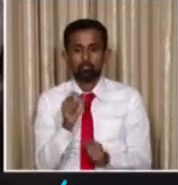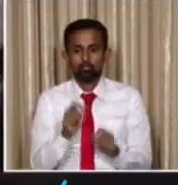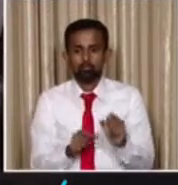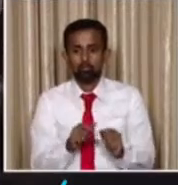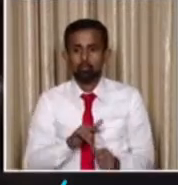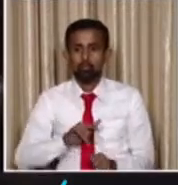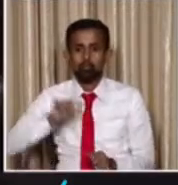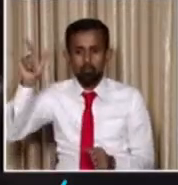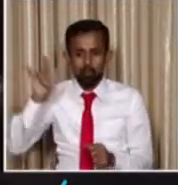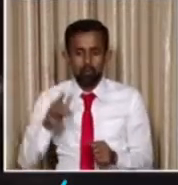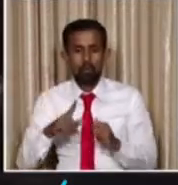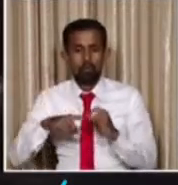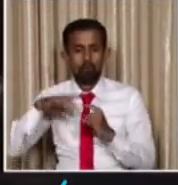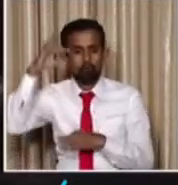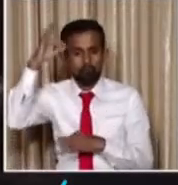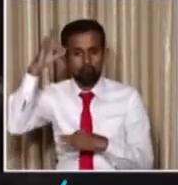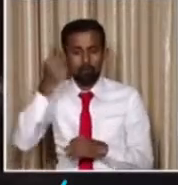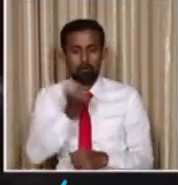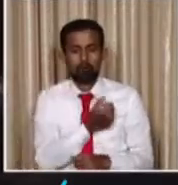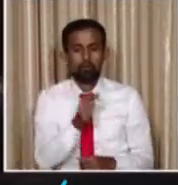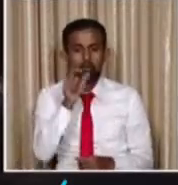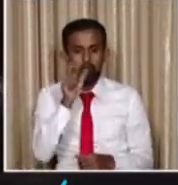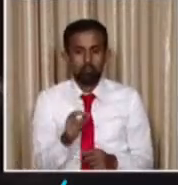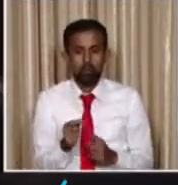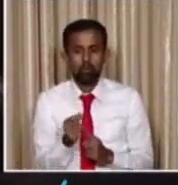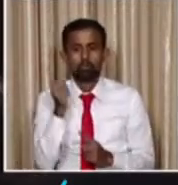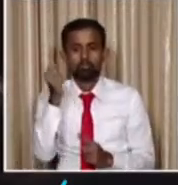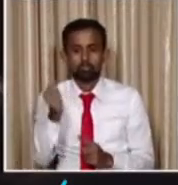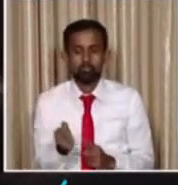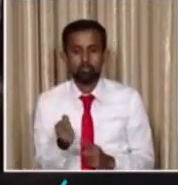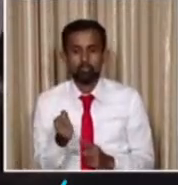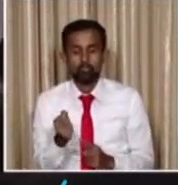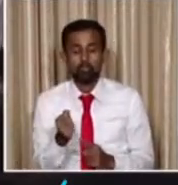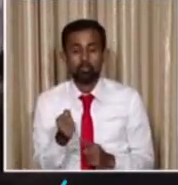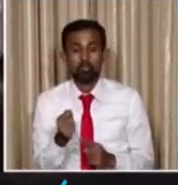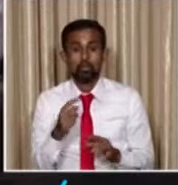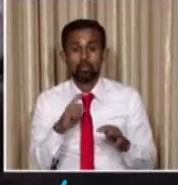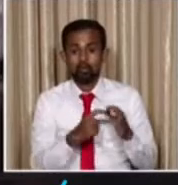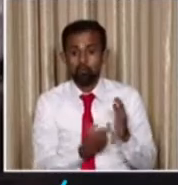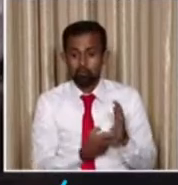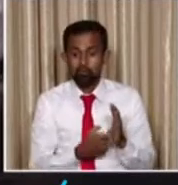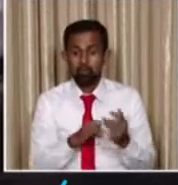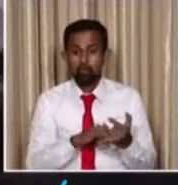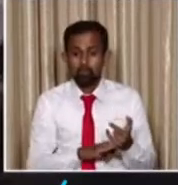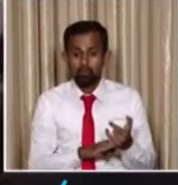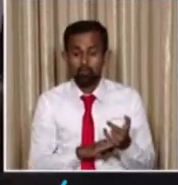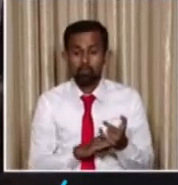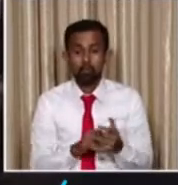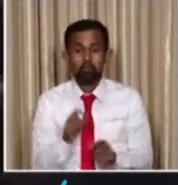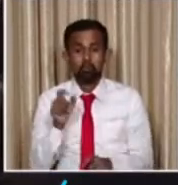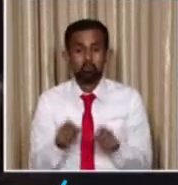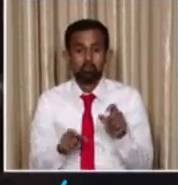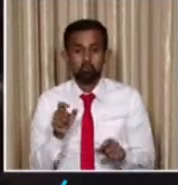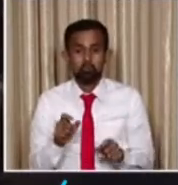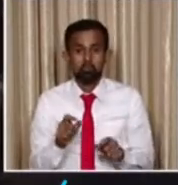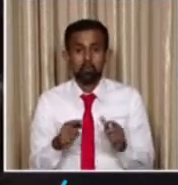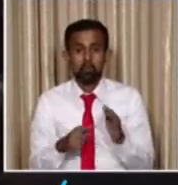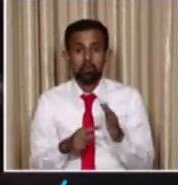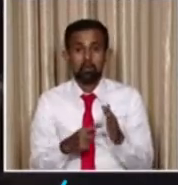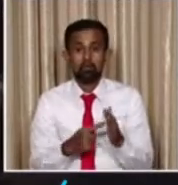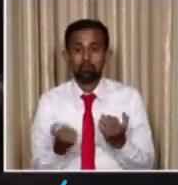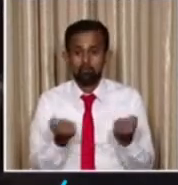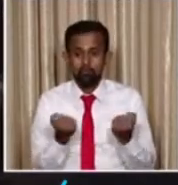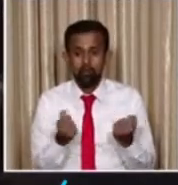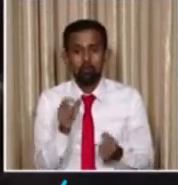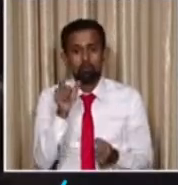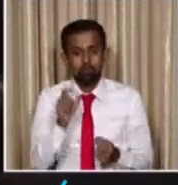යනවා. විශ්වවිද්‍යාල ආචාර්යවරු, වෛද්‍යවරු, ඉංජිනේරුවන්, ආජ්ජෙක්සස්ලා, QS සර්විස්ලා ඒ විතරක් නෙමෙයි. ටැක්සි රියදුරු